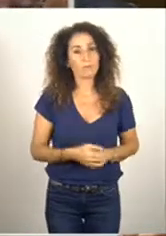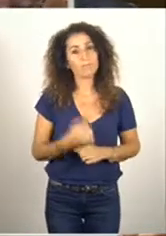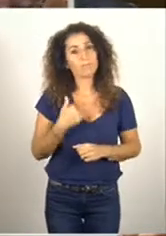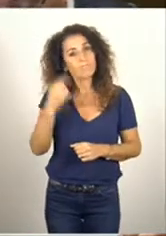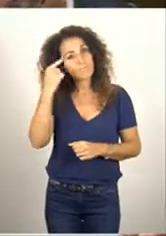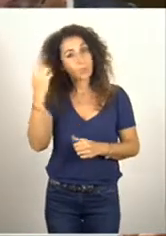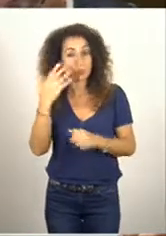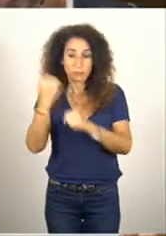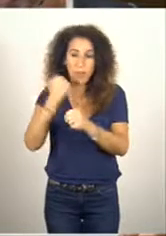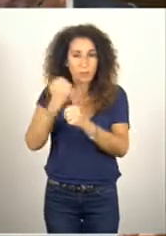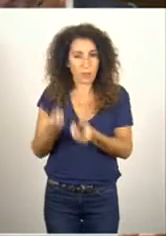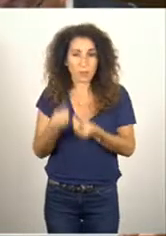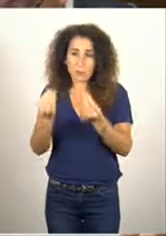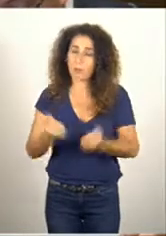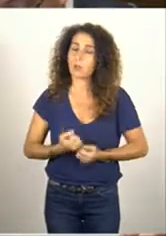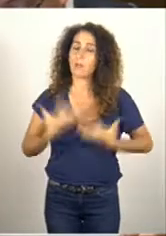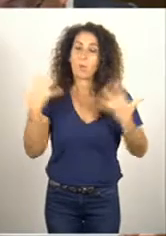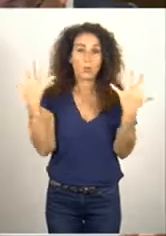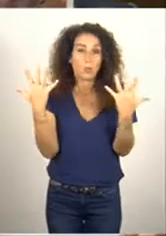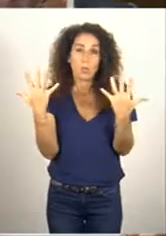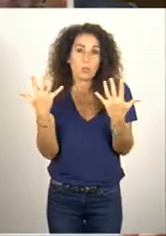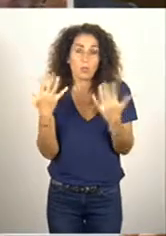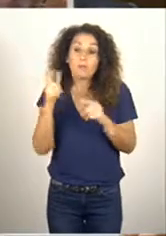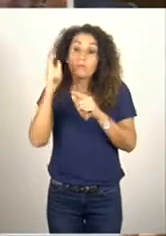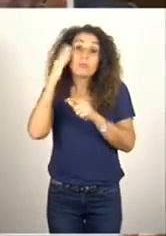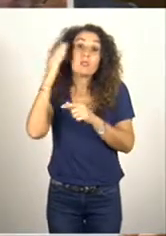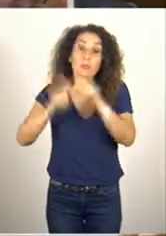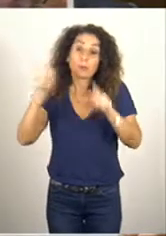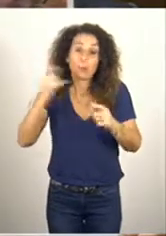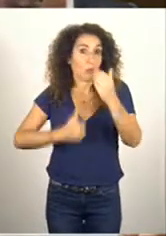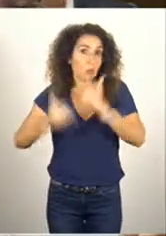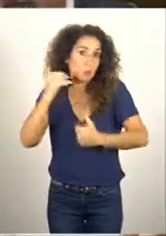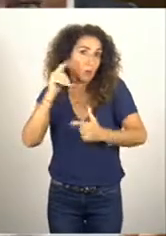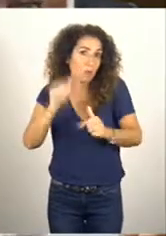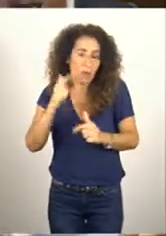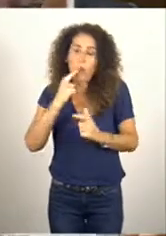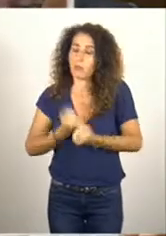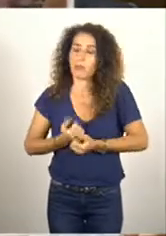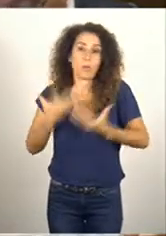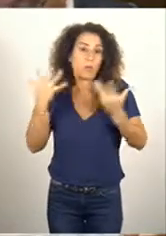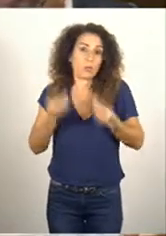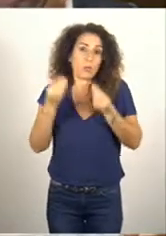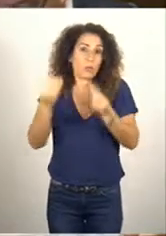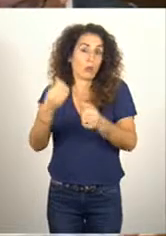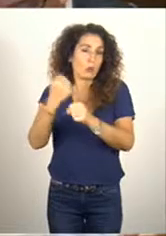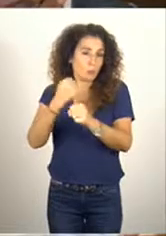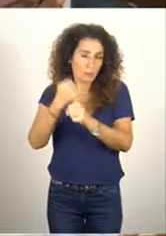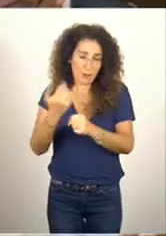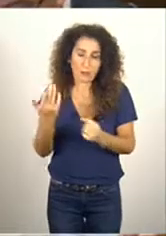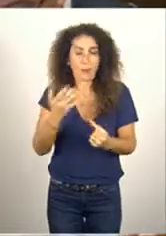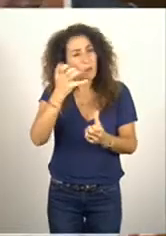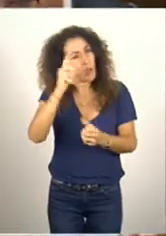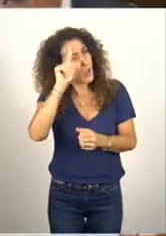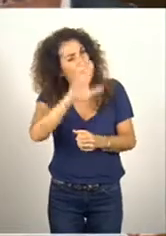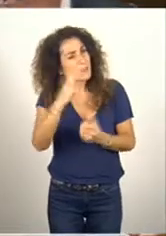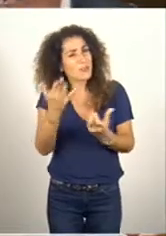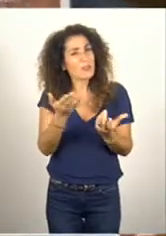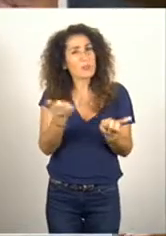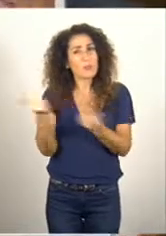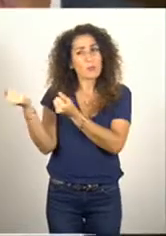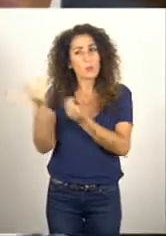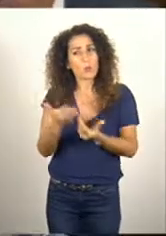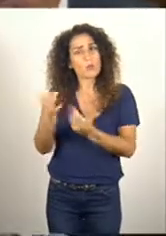est une source d'émancipation pour nos concitoyens porteurs de handicap. J'aimerais avoir votre avis sur une des propositions formulée par un